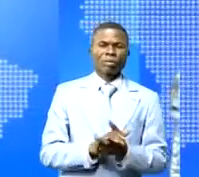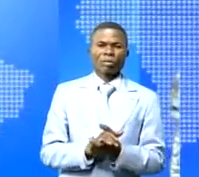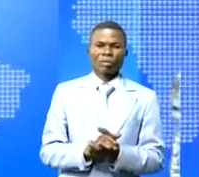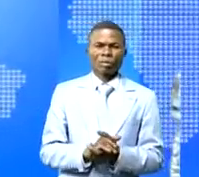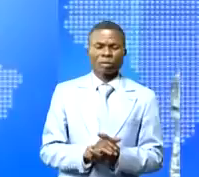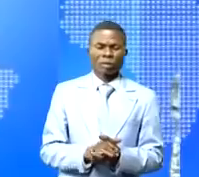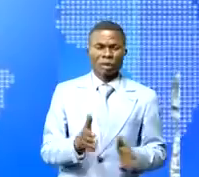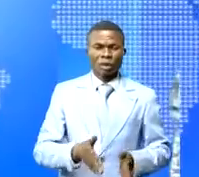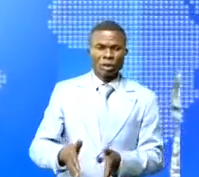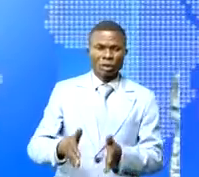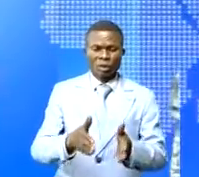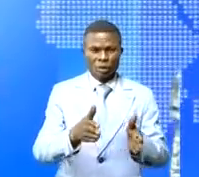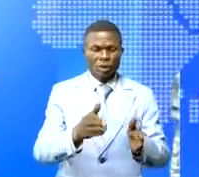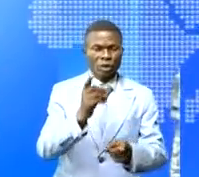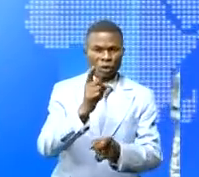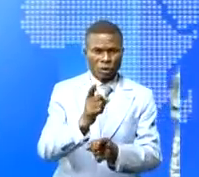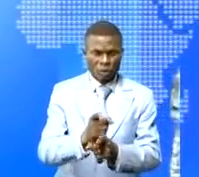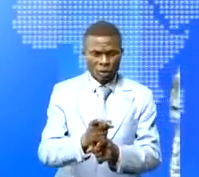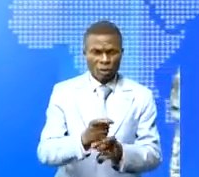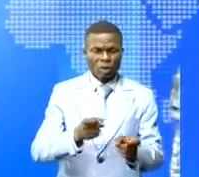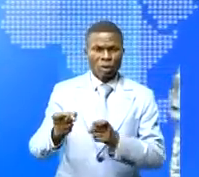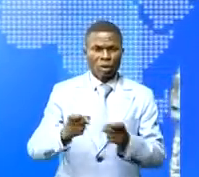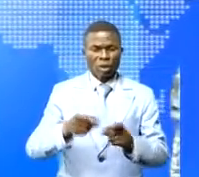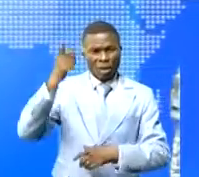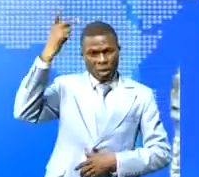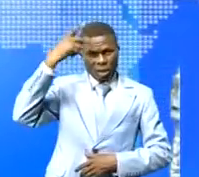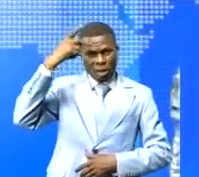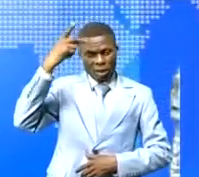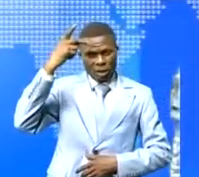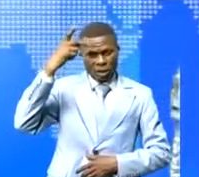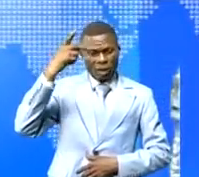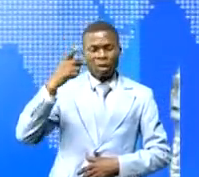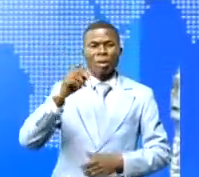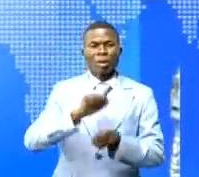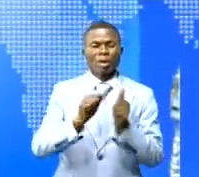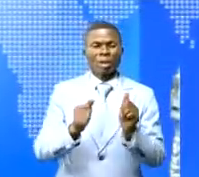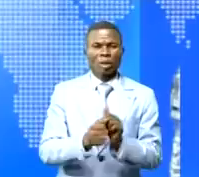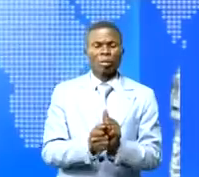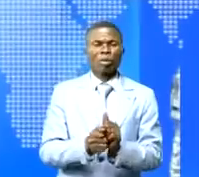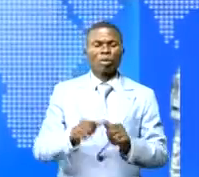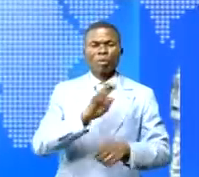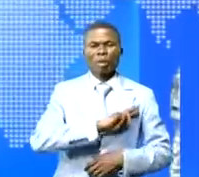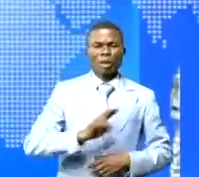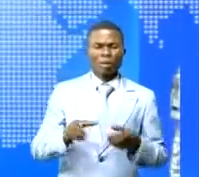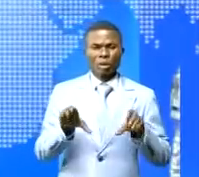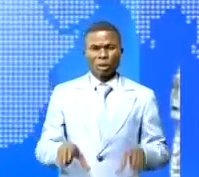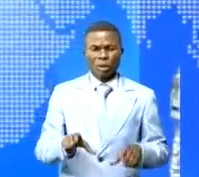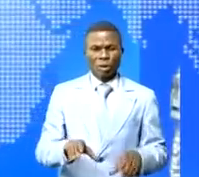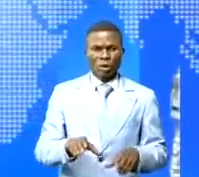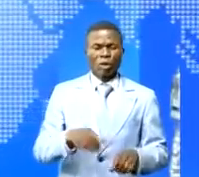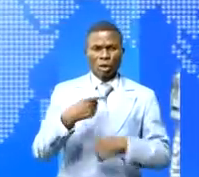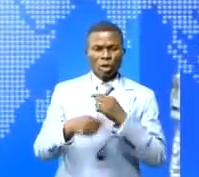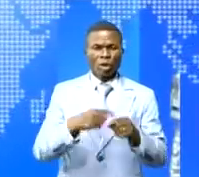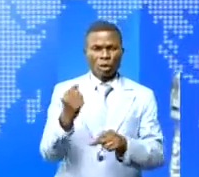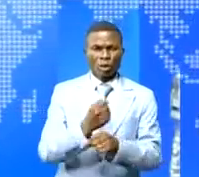L'une des voies concrètes pour gérer efficacement la politique de la jointe venture en République démocratique du Congo passe par le